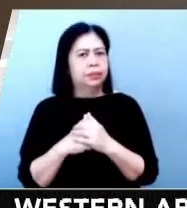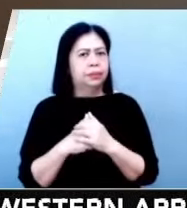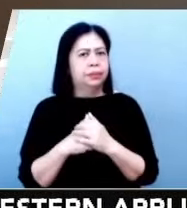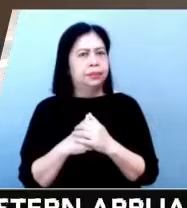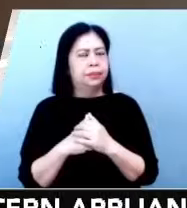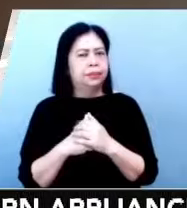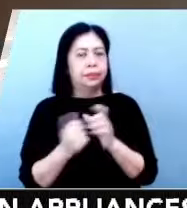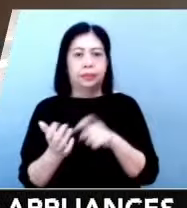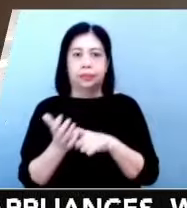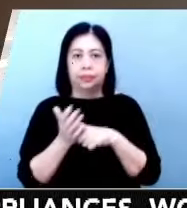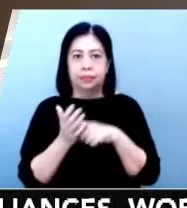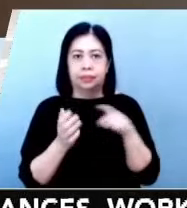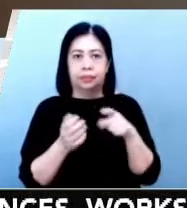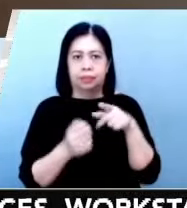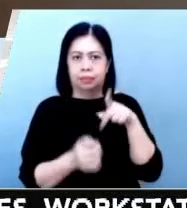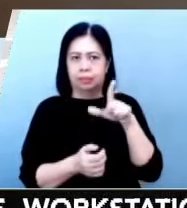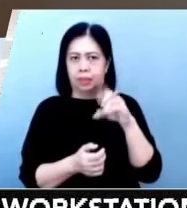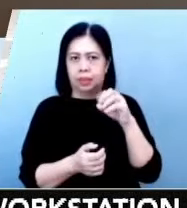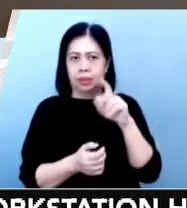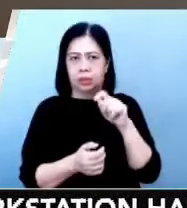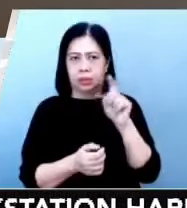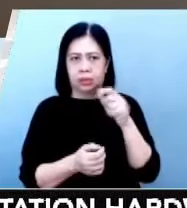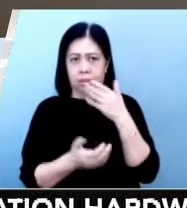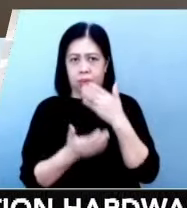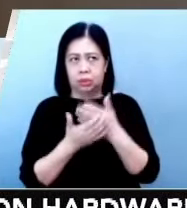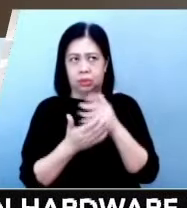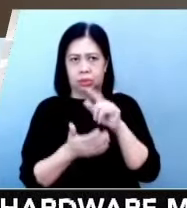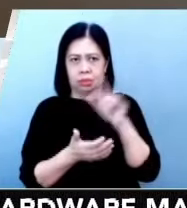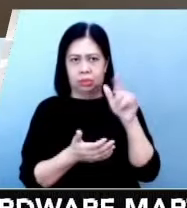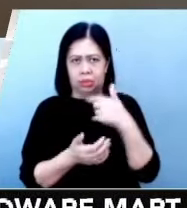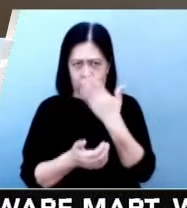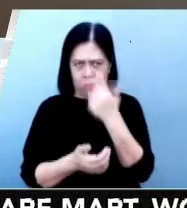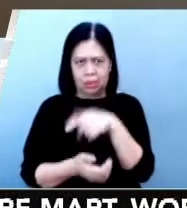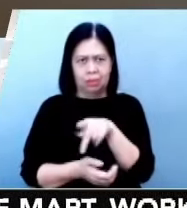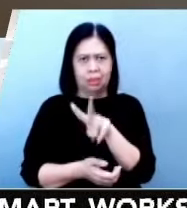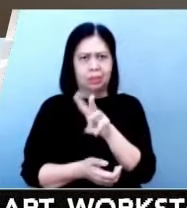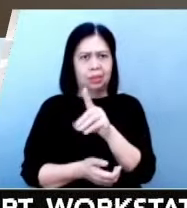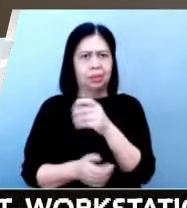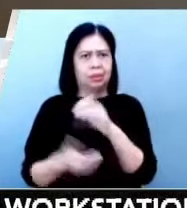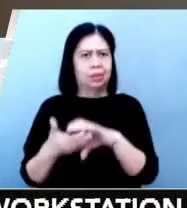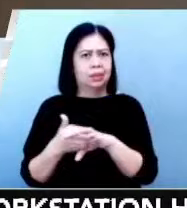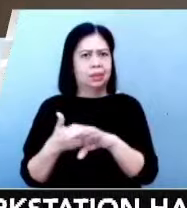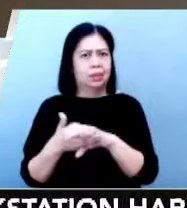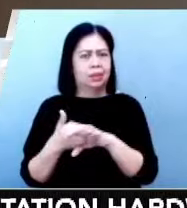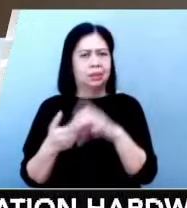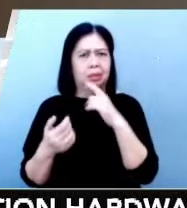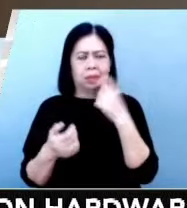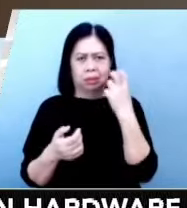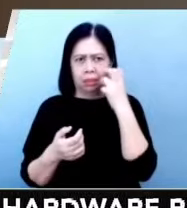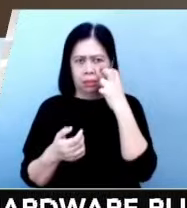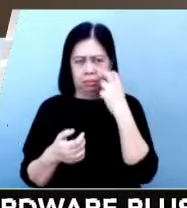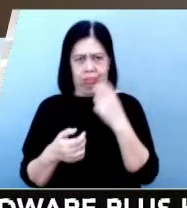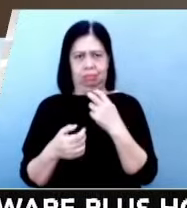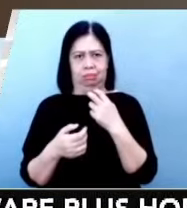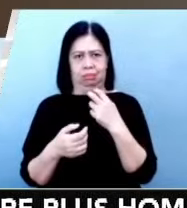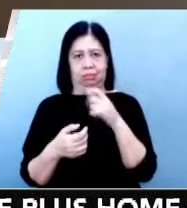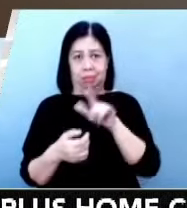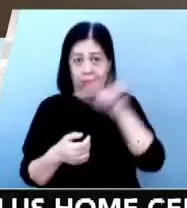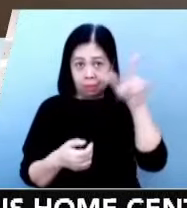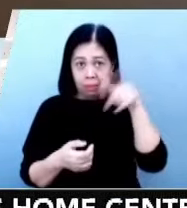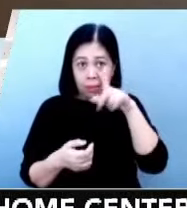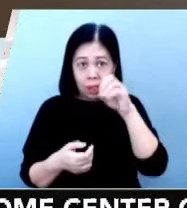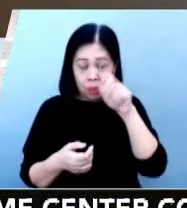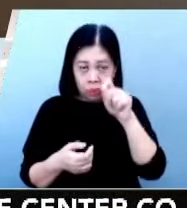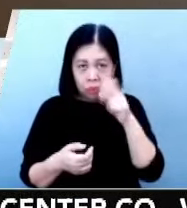he's a pilot, he's supposed to have good vision. And yet may PWD card siya for visual impairment. Very common where